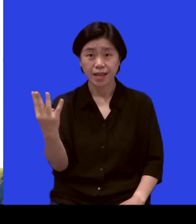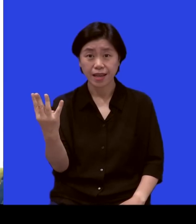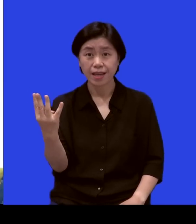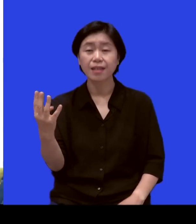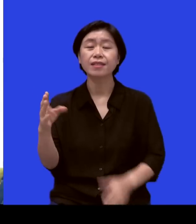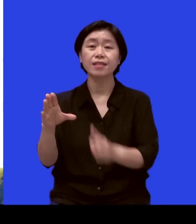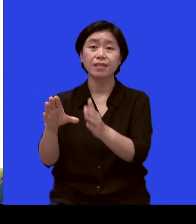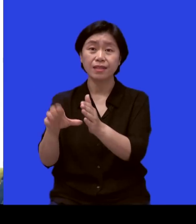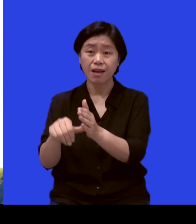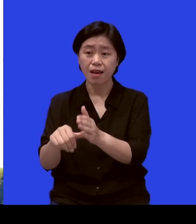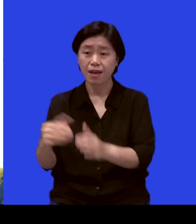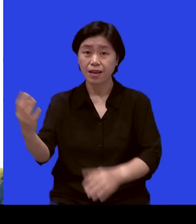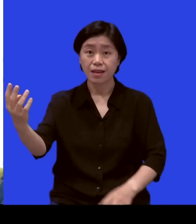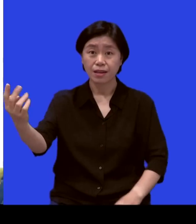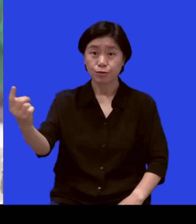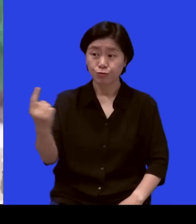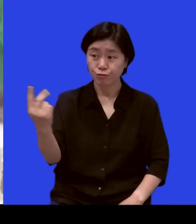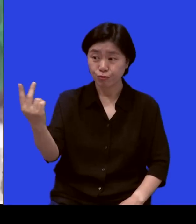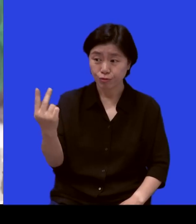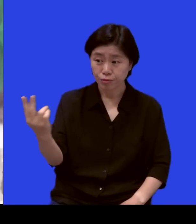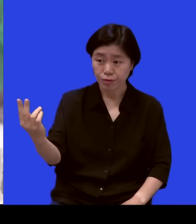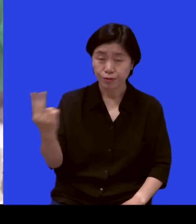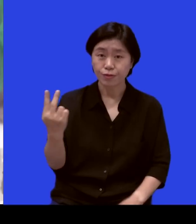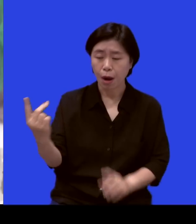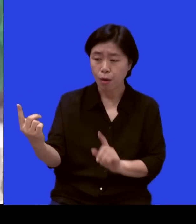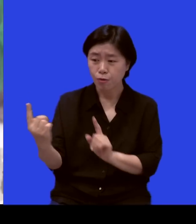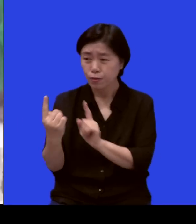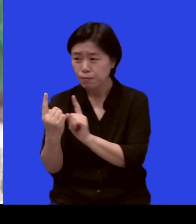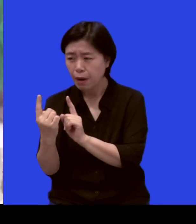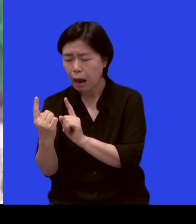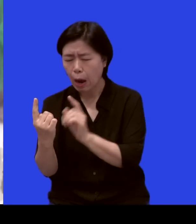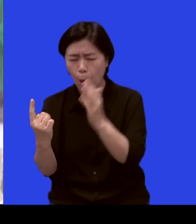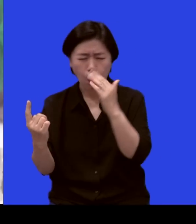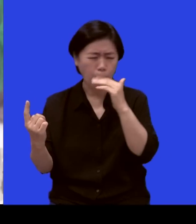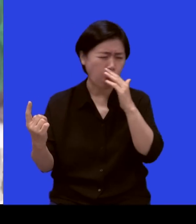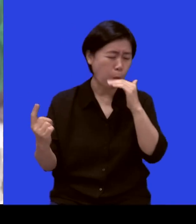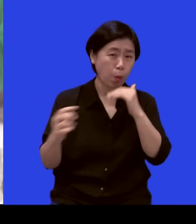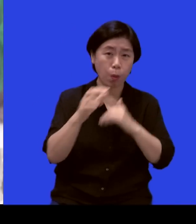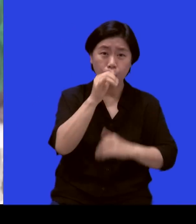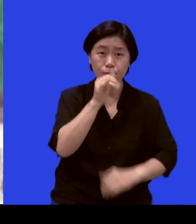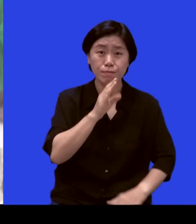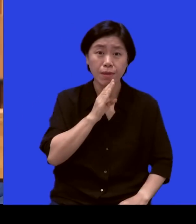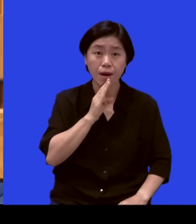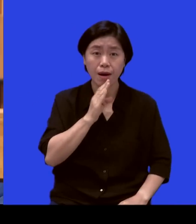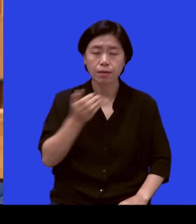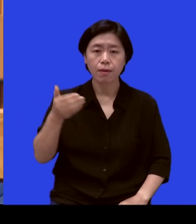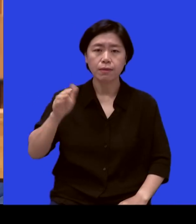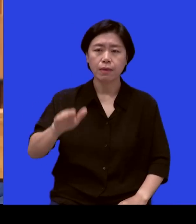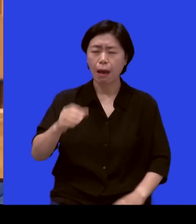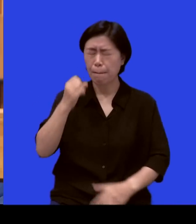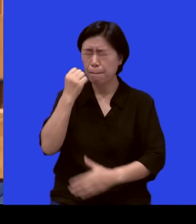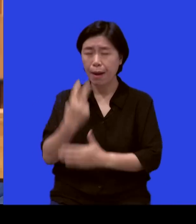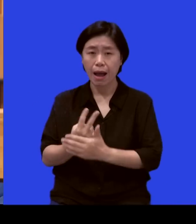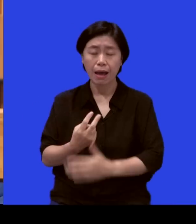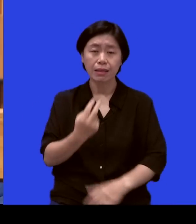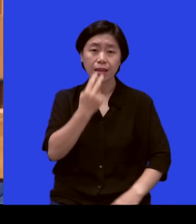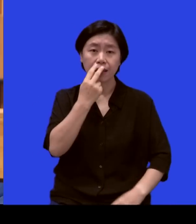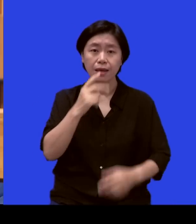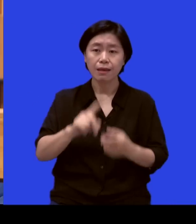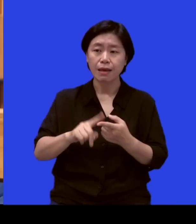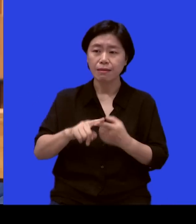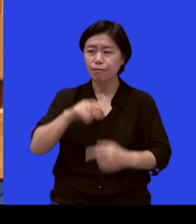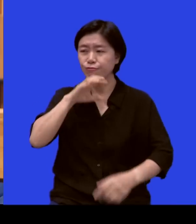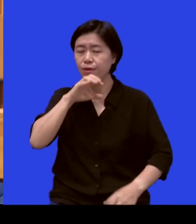그분들이 옆에 앉아 있다가 가면은 냄새 때문에 우리가 맞아. 늘 어려운데도 다 교인들이 안 그런 척하면서 네,